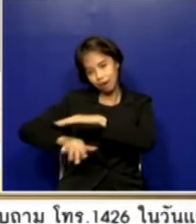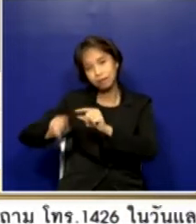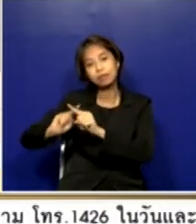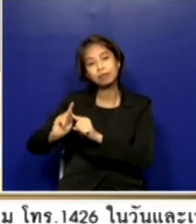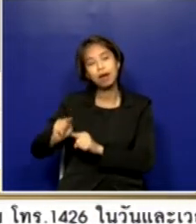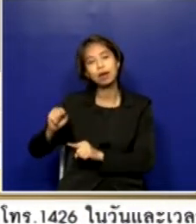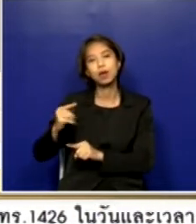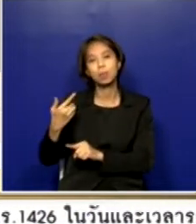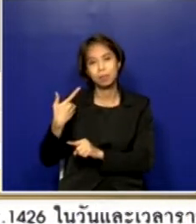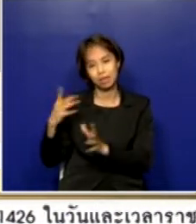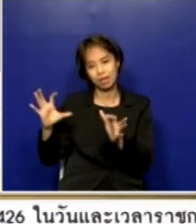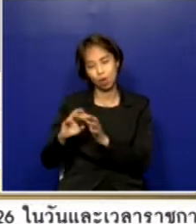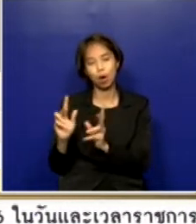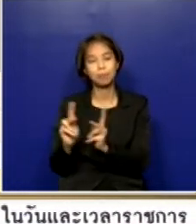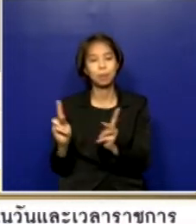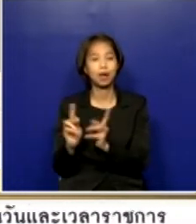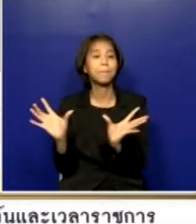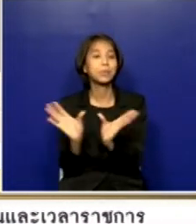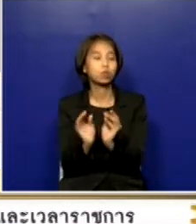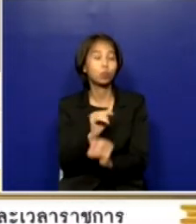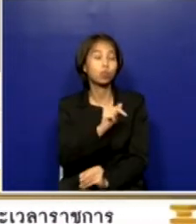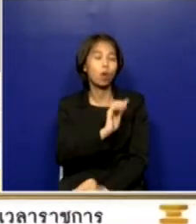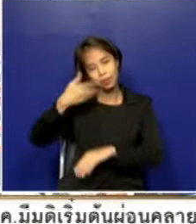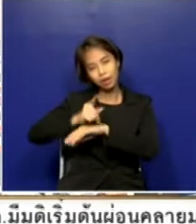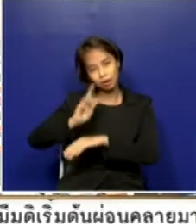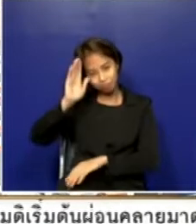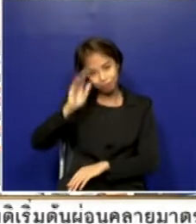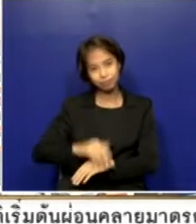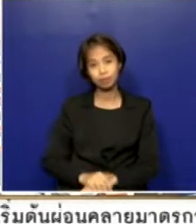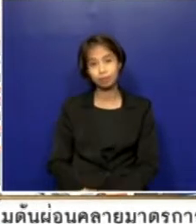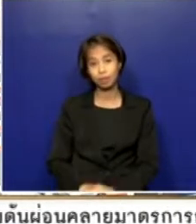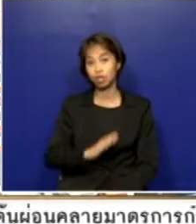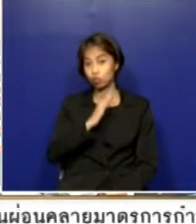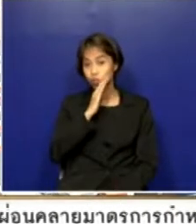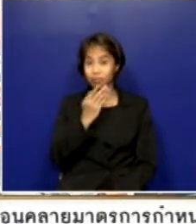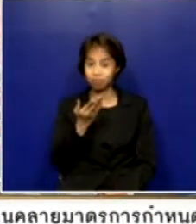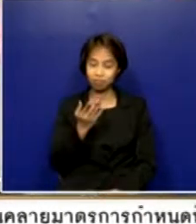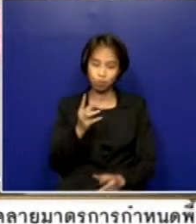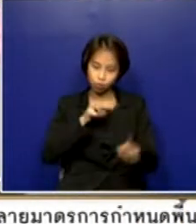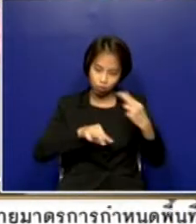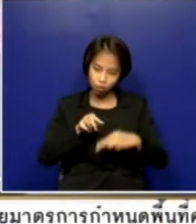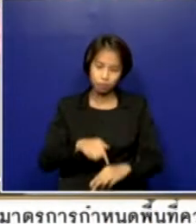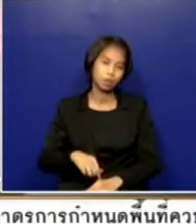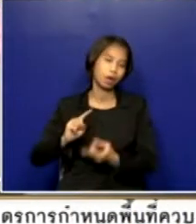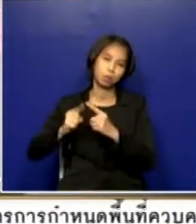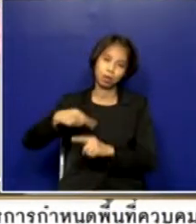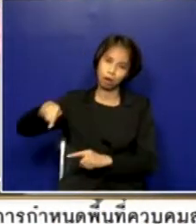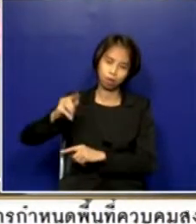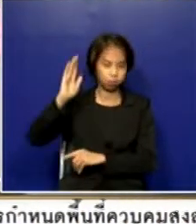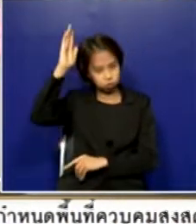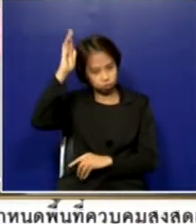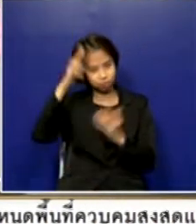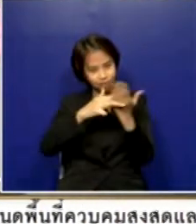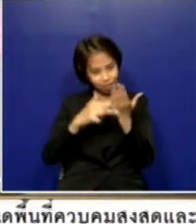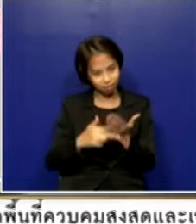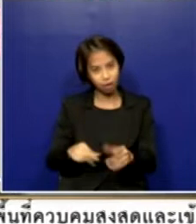เท่านั้นนะครับอ่าตามประสบการณ์ผมผมเที่ยวประเด็นกำหนดท่านนายกนี่ก็น่าจะหมดแล้วแต่ไม่พูดนะวิธีกองของฝ่าย